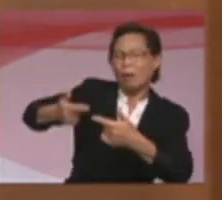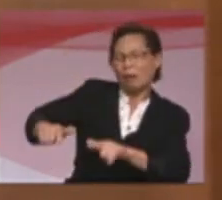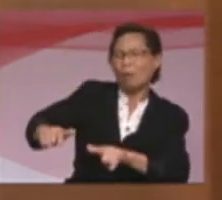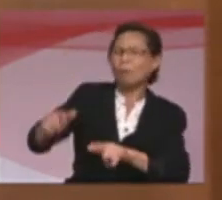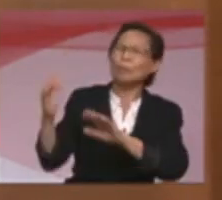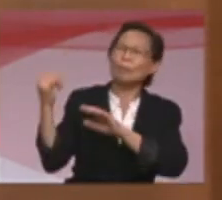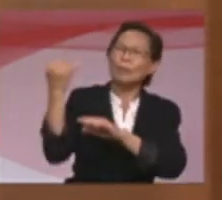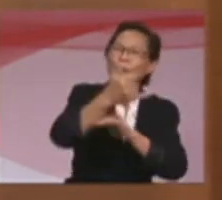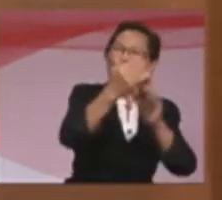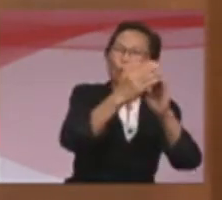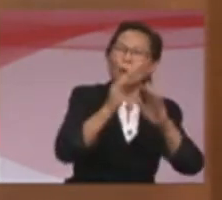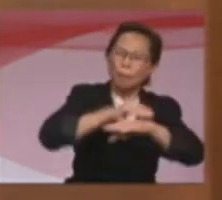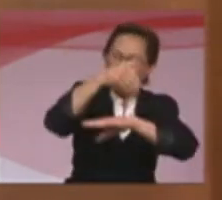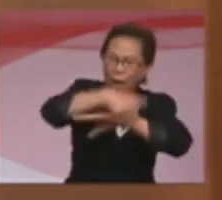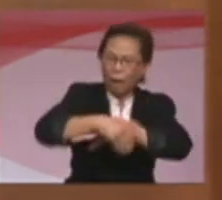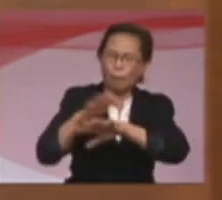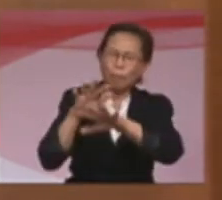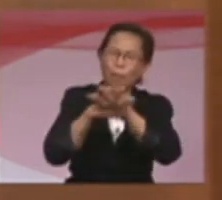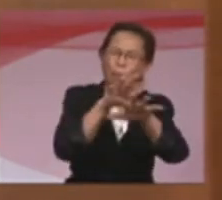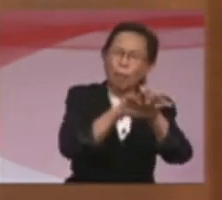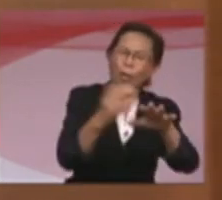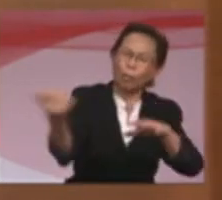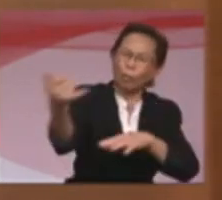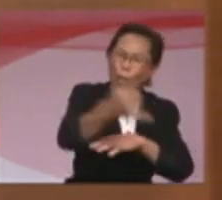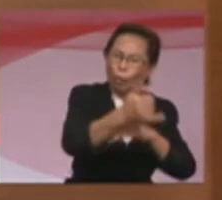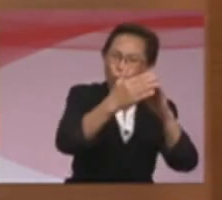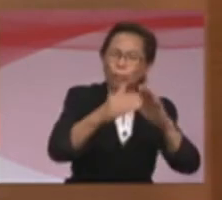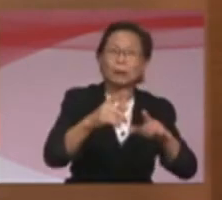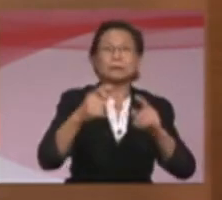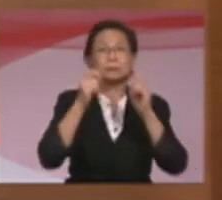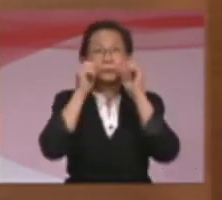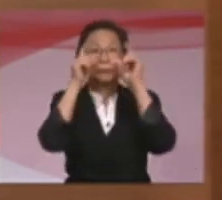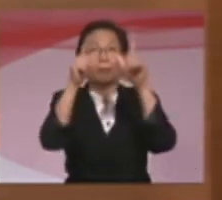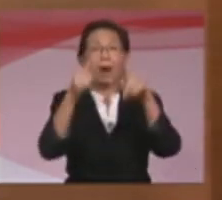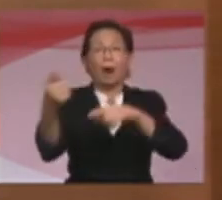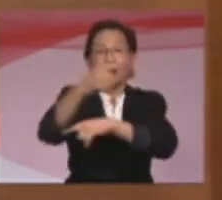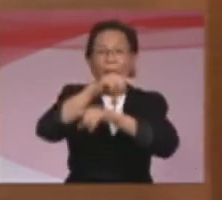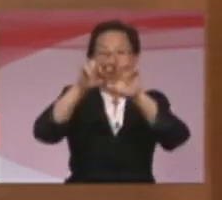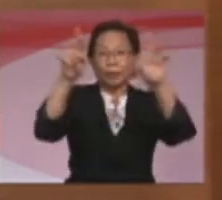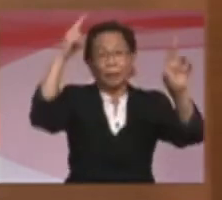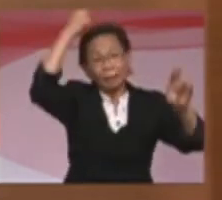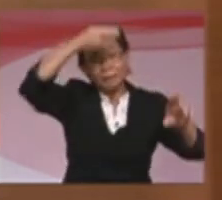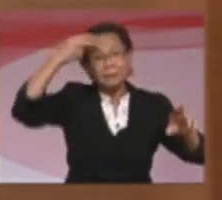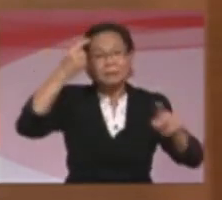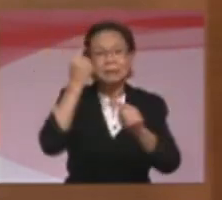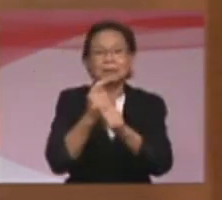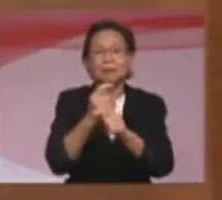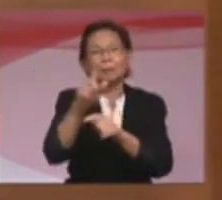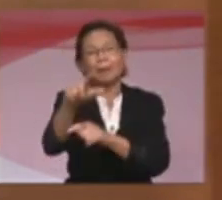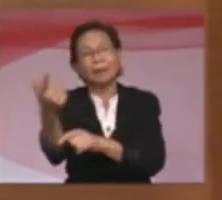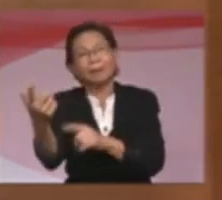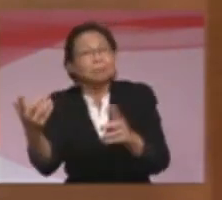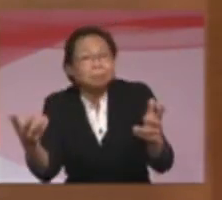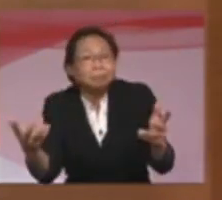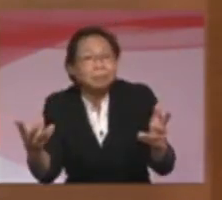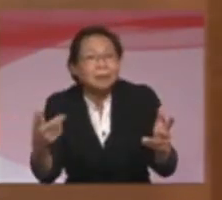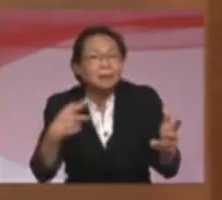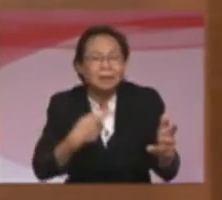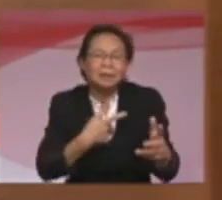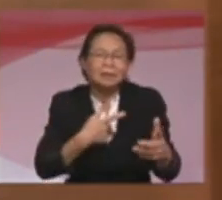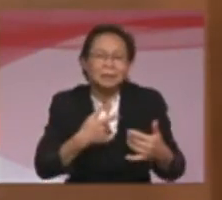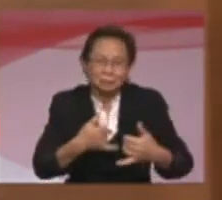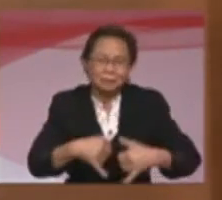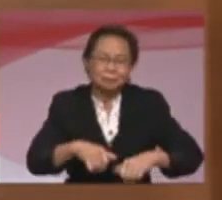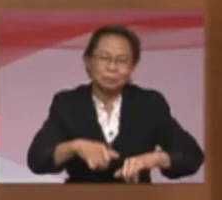mungkin ramai datang ke rumah kita nak berkunjung, tapi tiba-tiba raya haji kita tetapkan lain pula. Jadi kita